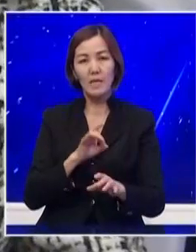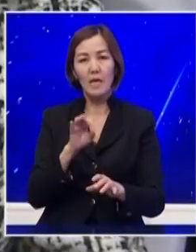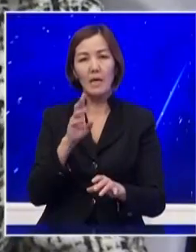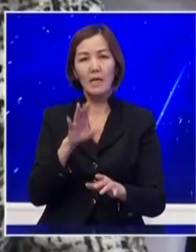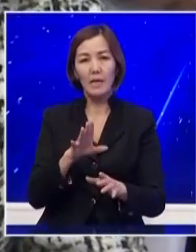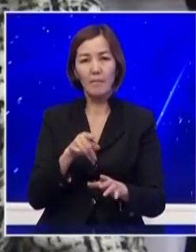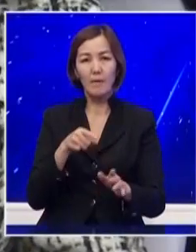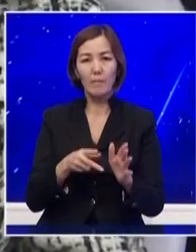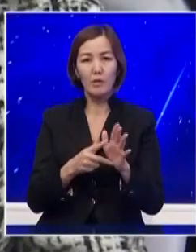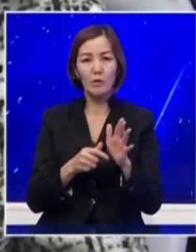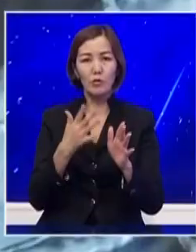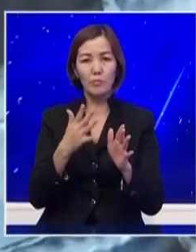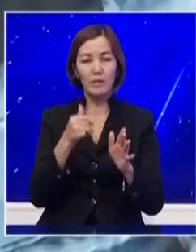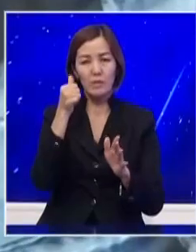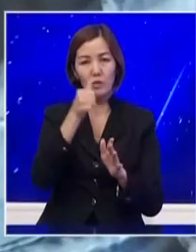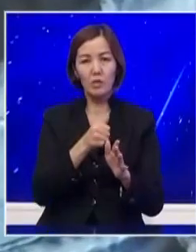Түкөбұлы